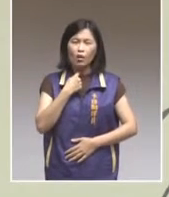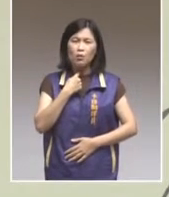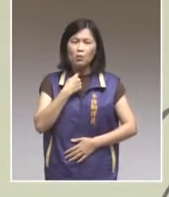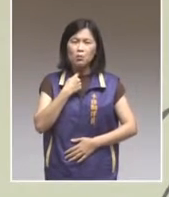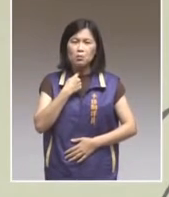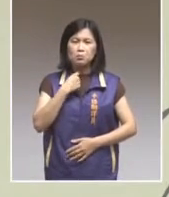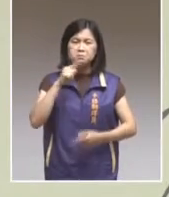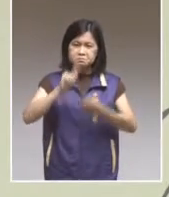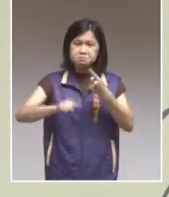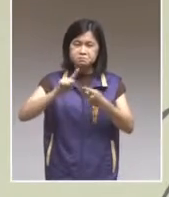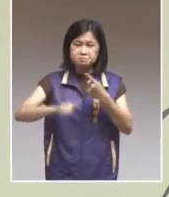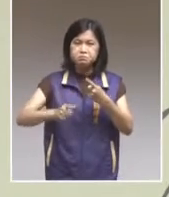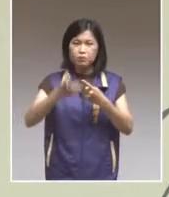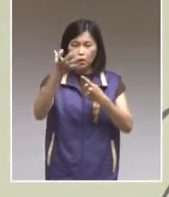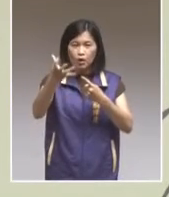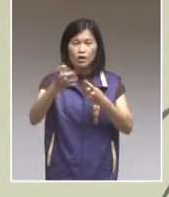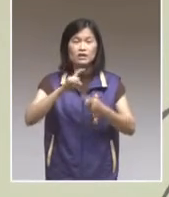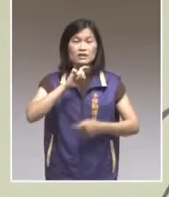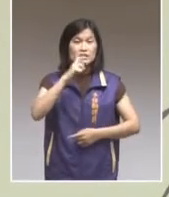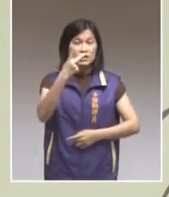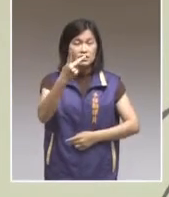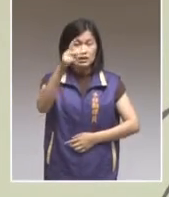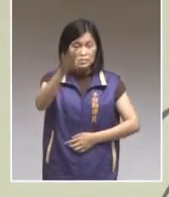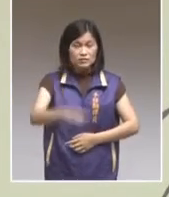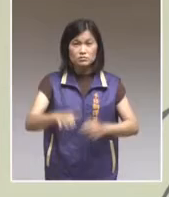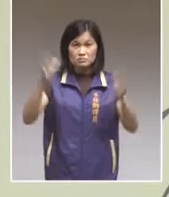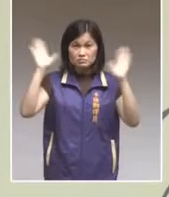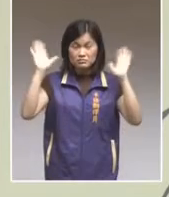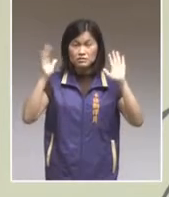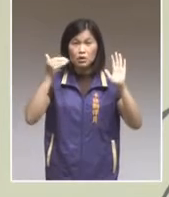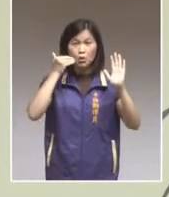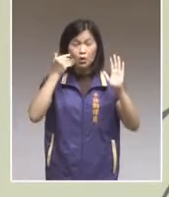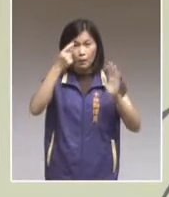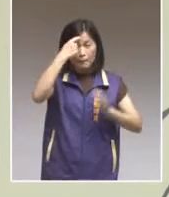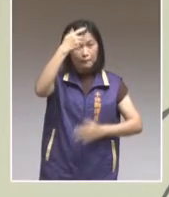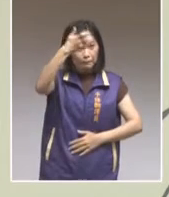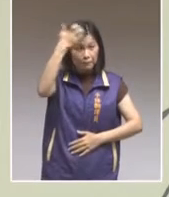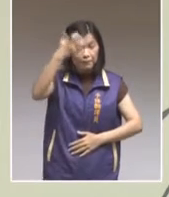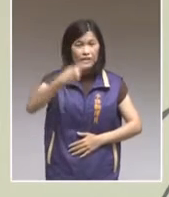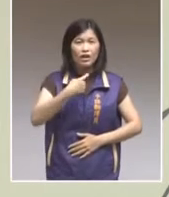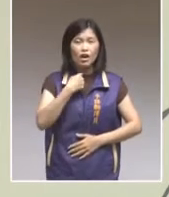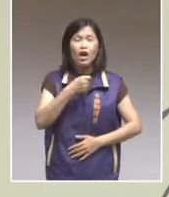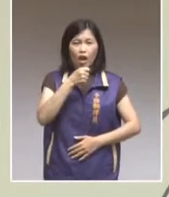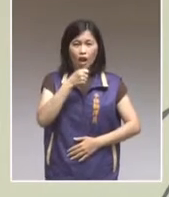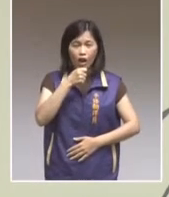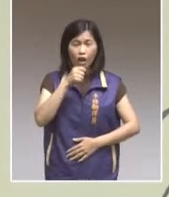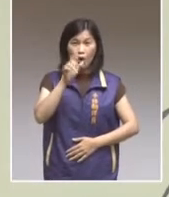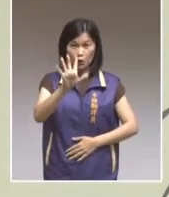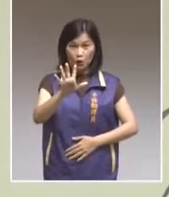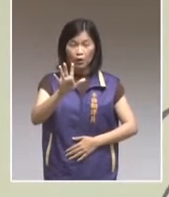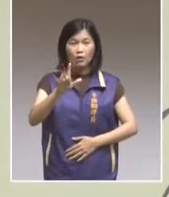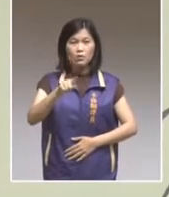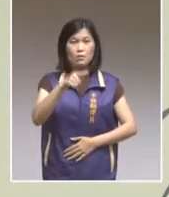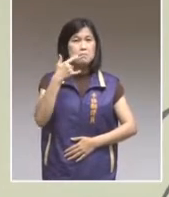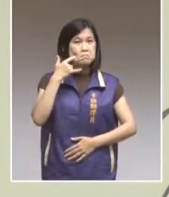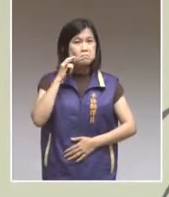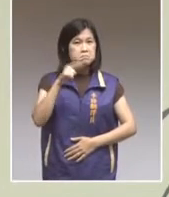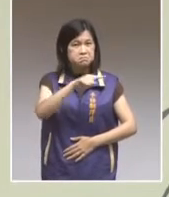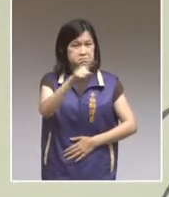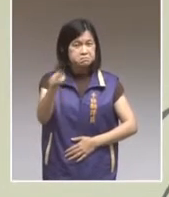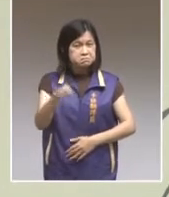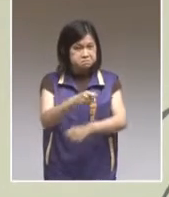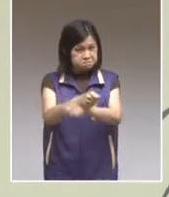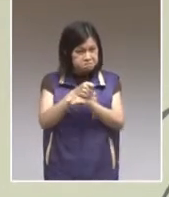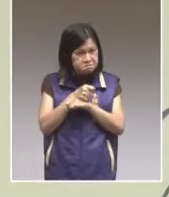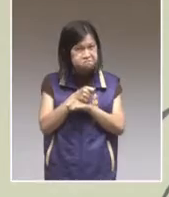哈。所以12岁以下的儿童，如果有发现发烧跟咳嗽的症状，家长不能够轻